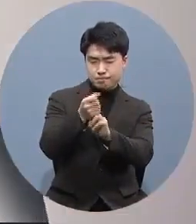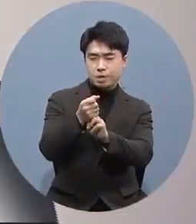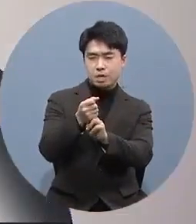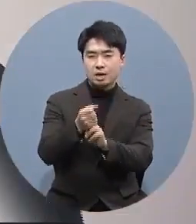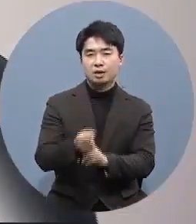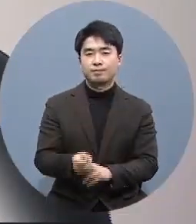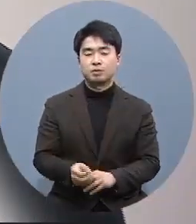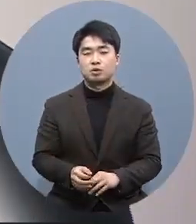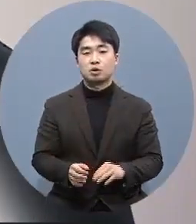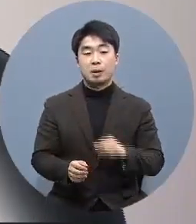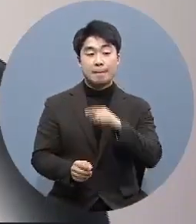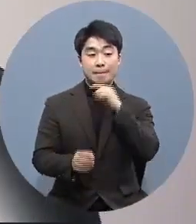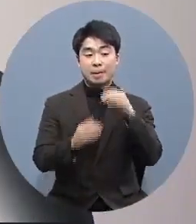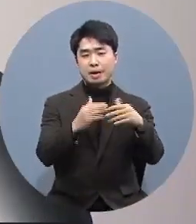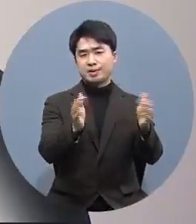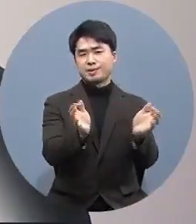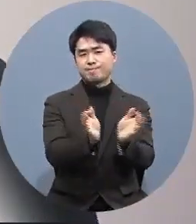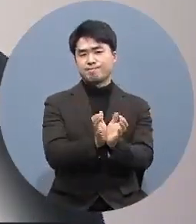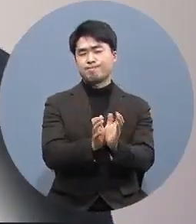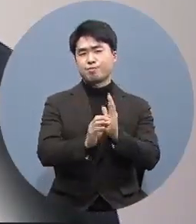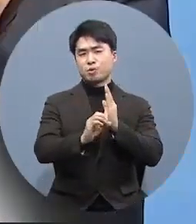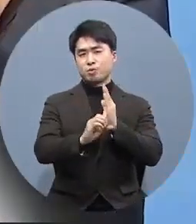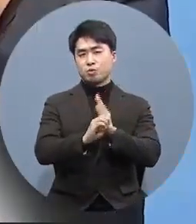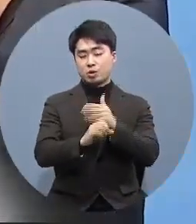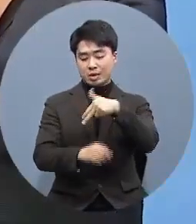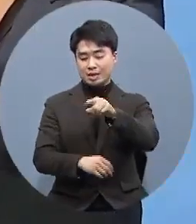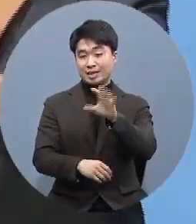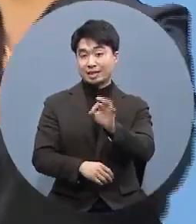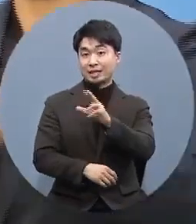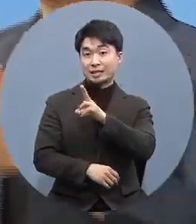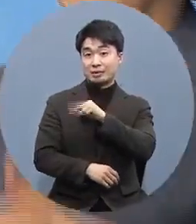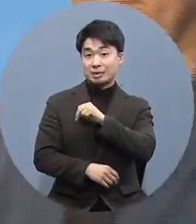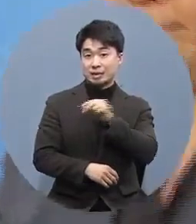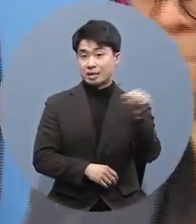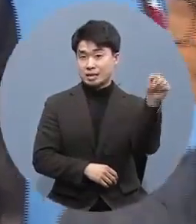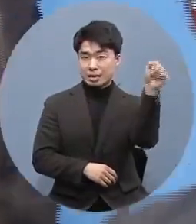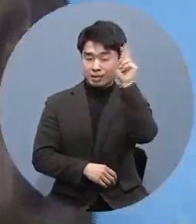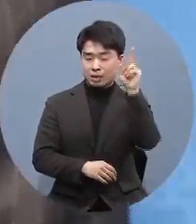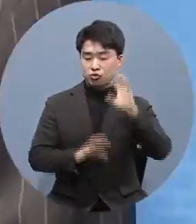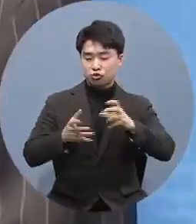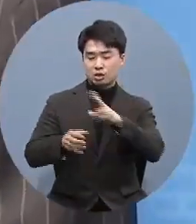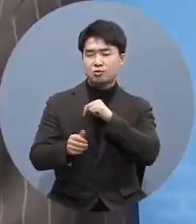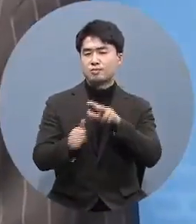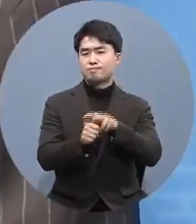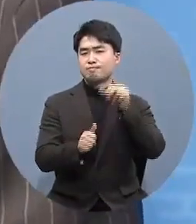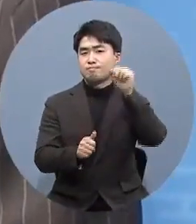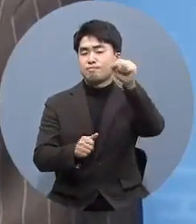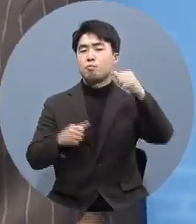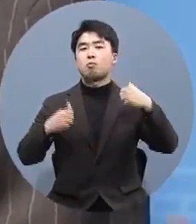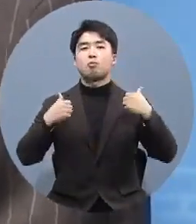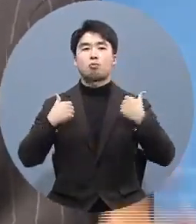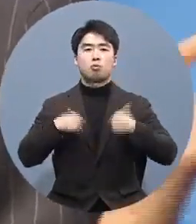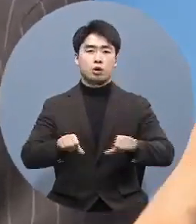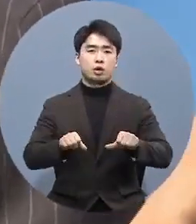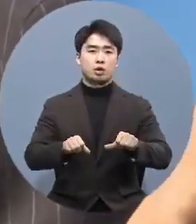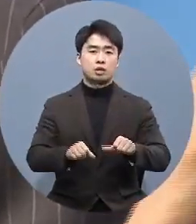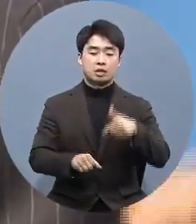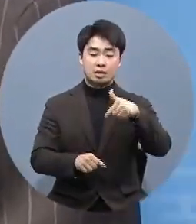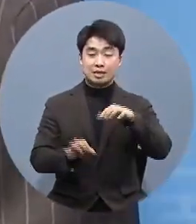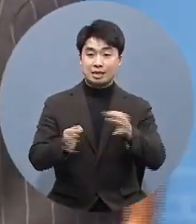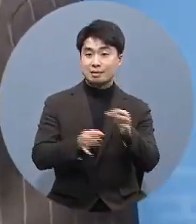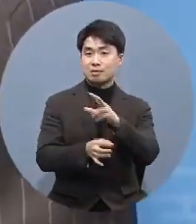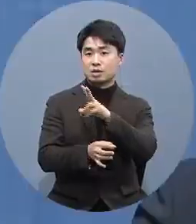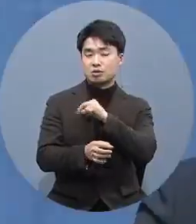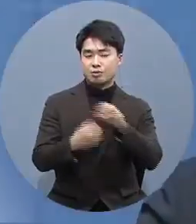보수 중진이자 김장 연대의 한축인 장재 의원이 갑작스럽게 총선 불출마를 선언하면서 김현을